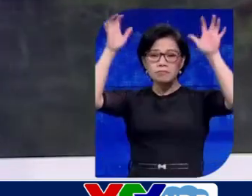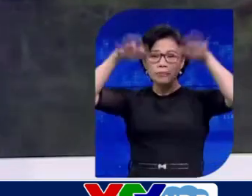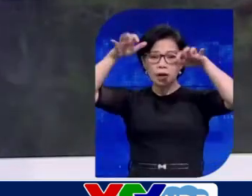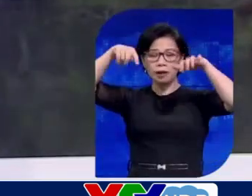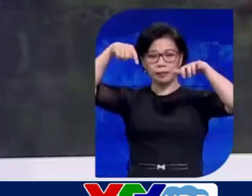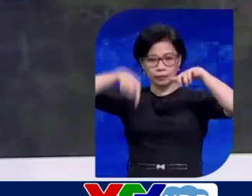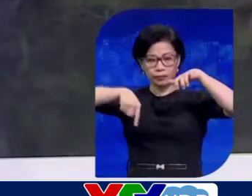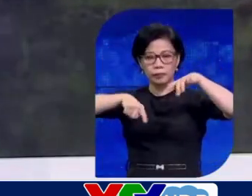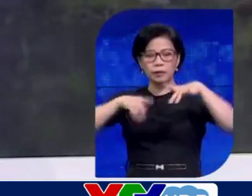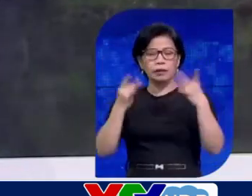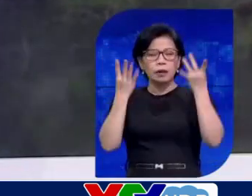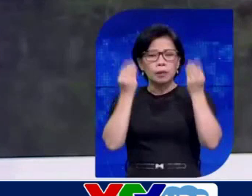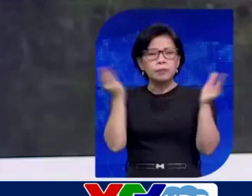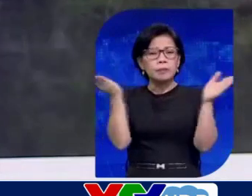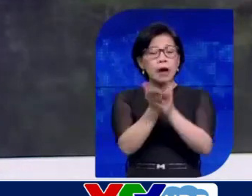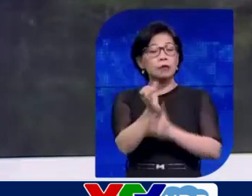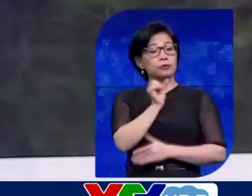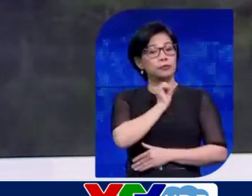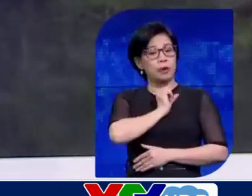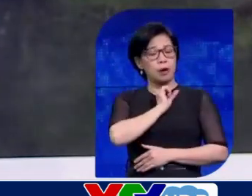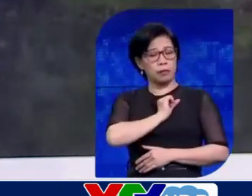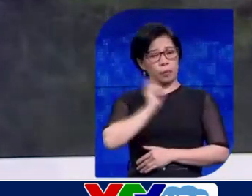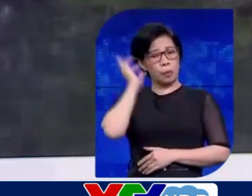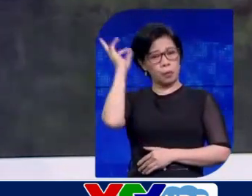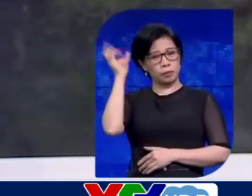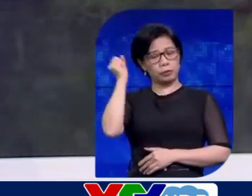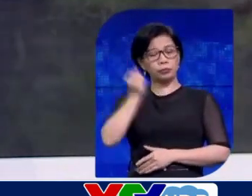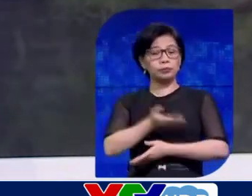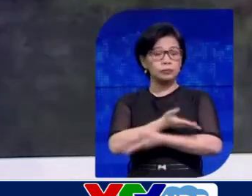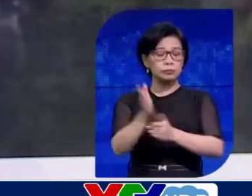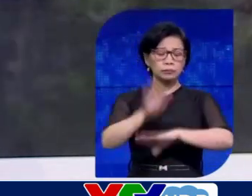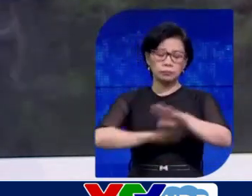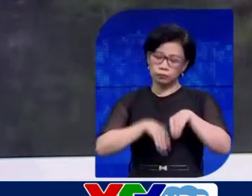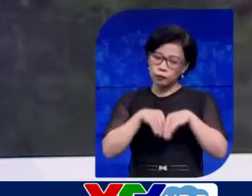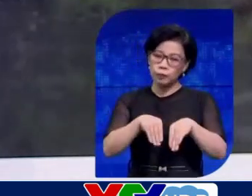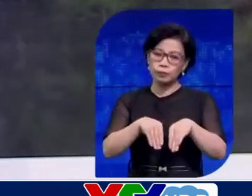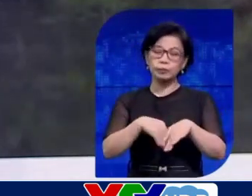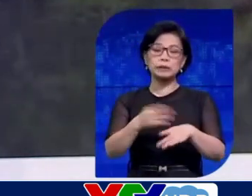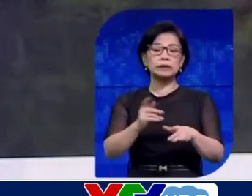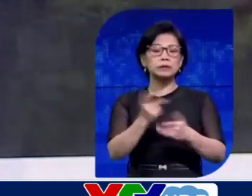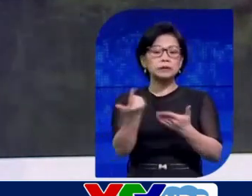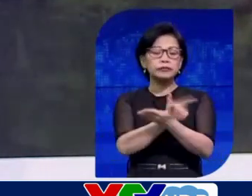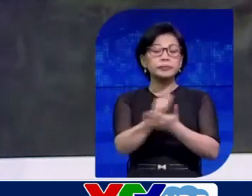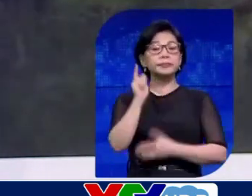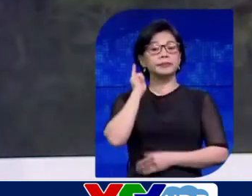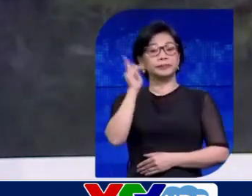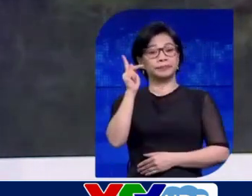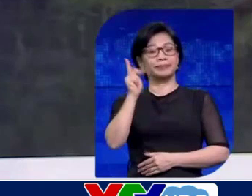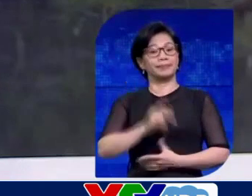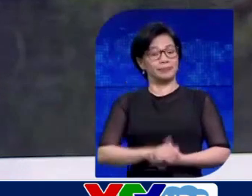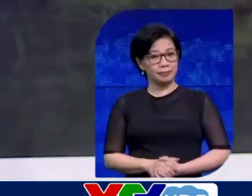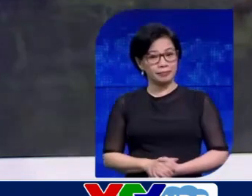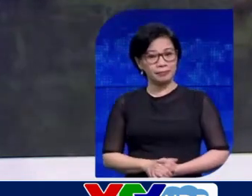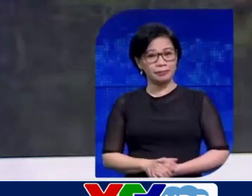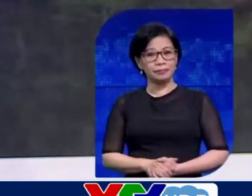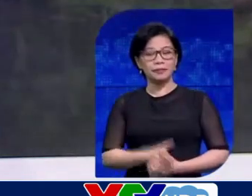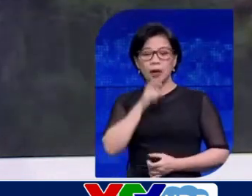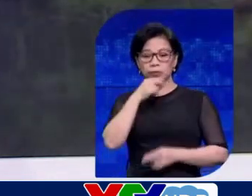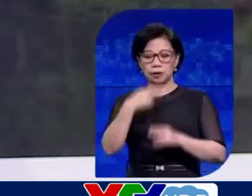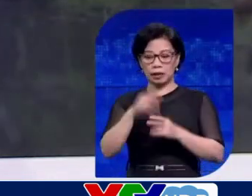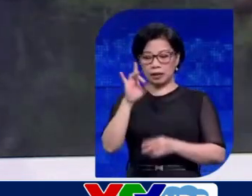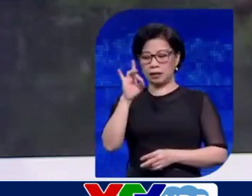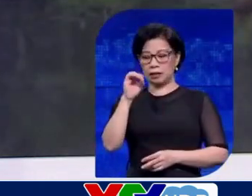việc dự báo, cảnh báo sớm nguồn nước sẽ rất quan trọng để chúng ta chủ động đưa ra kịp thời các giải pháp. Ngoài ra, ông Trần Bá Hoàng,